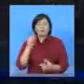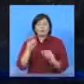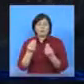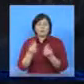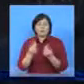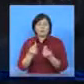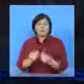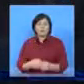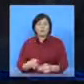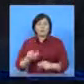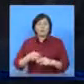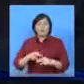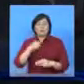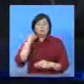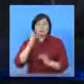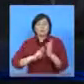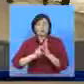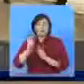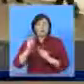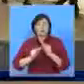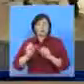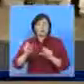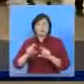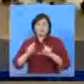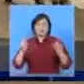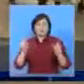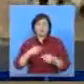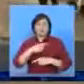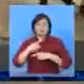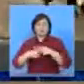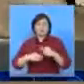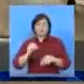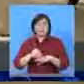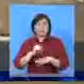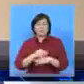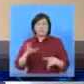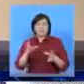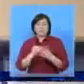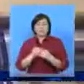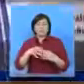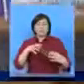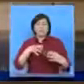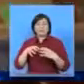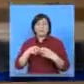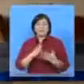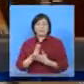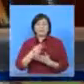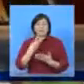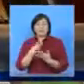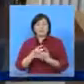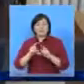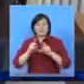принципе, в этом году мы уже начнем. А далее Ундас Нуразалин вместе с представителями антикоррупционной службы осмотрел